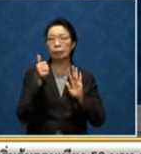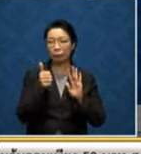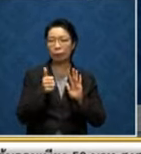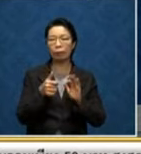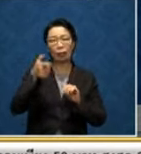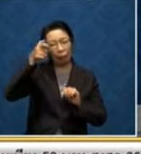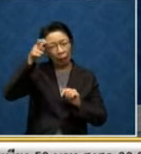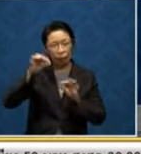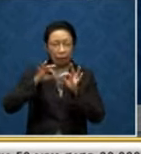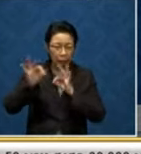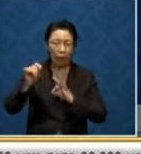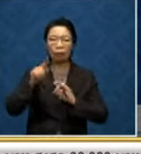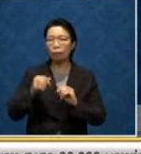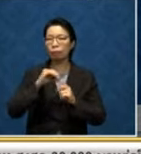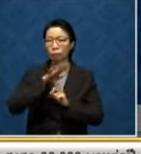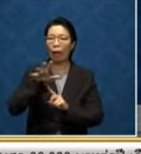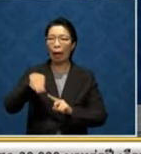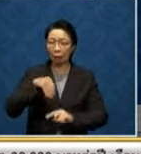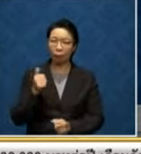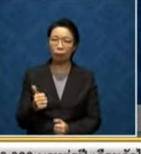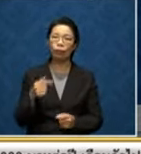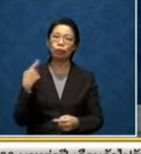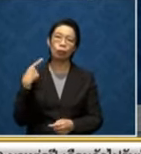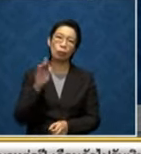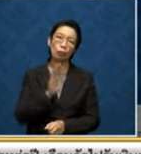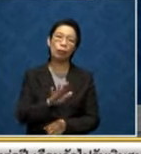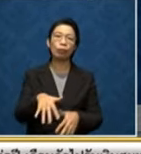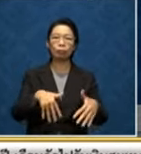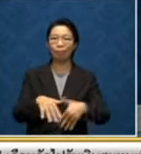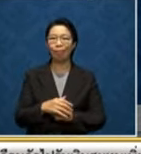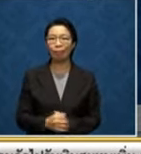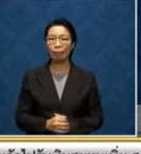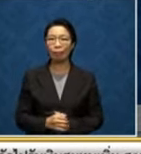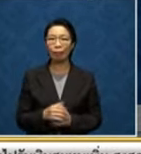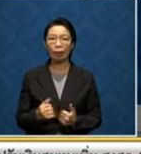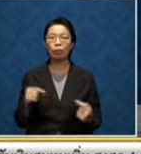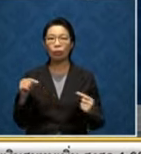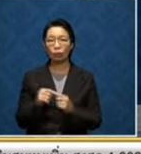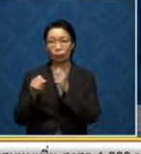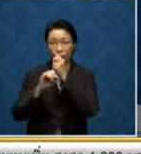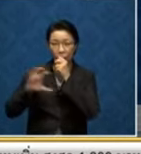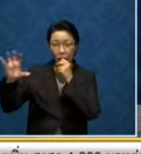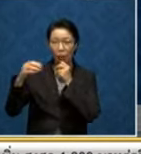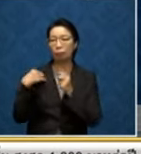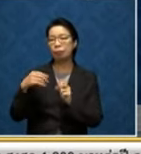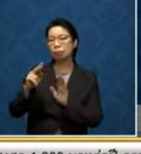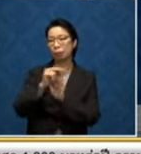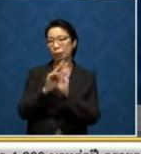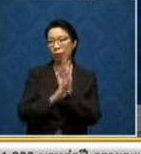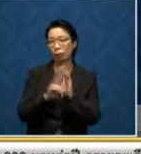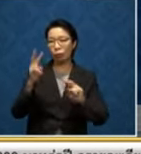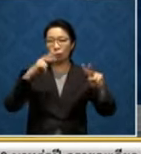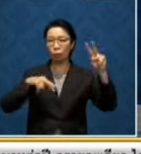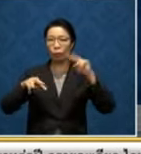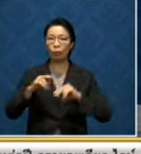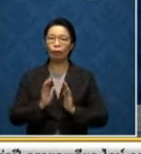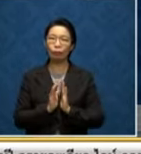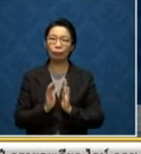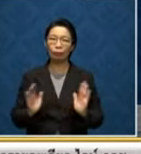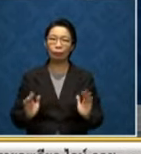ห่างไกลเพื่อเป็นประโยชน์กับพ่อแม่พี่น้องประชาชนอย่างแท้จริงภายใต้กสทชที่มีหน้าที่กำกับดูแลครับขอบคุณ